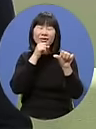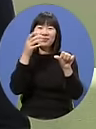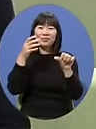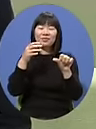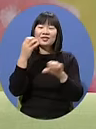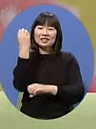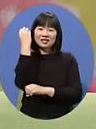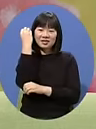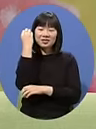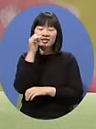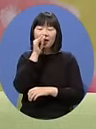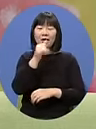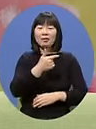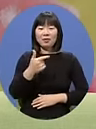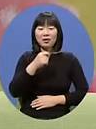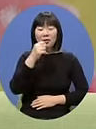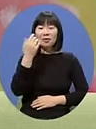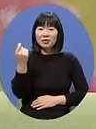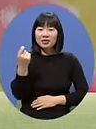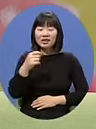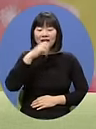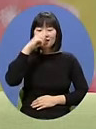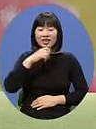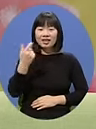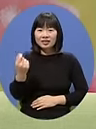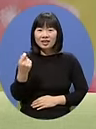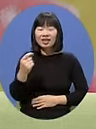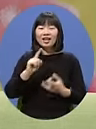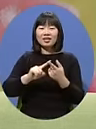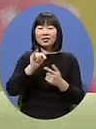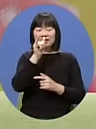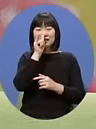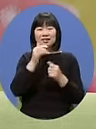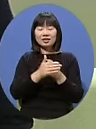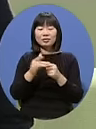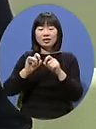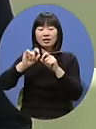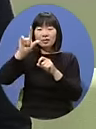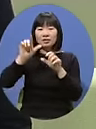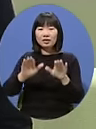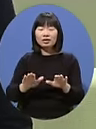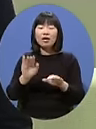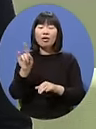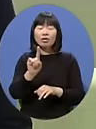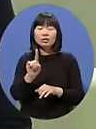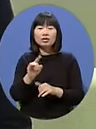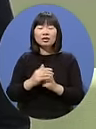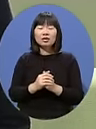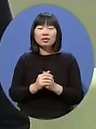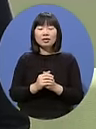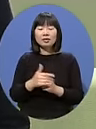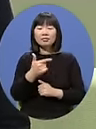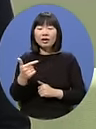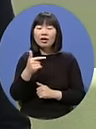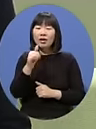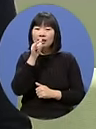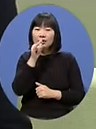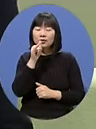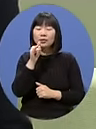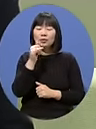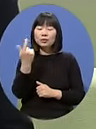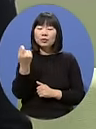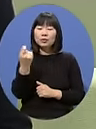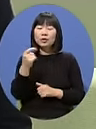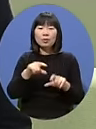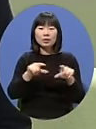이제 매우 그렇다, 뭐 그저 그렇다, 뭐 이런 것들이 있잖아요. 그래서 대부분 어떤 그 매우 그렇다나 그저 그러니까 그